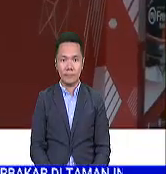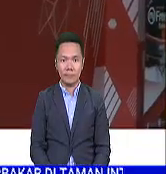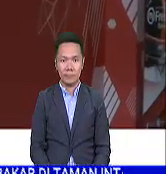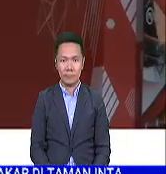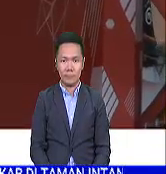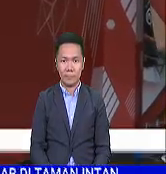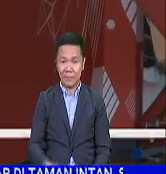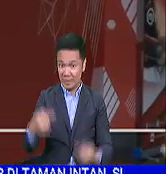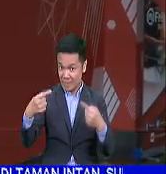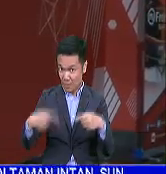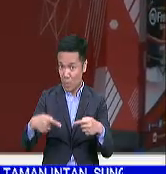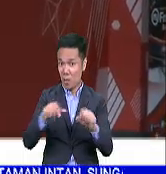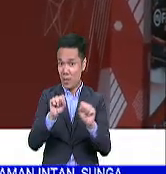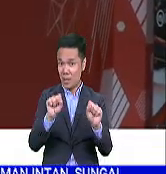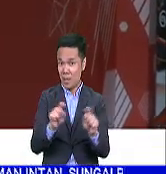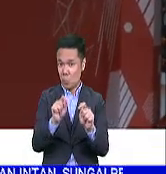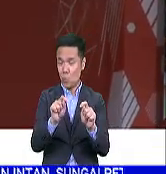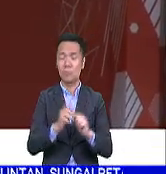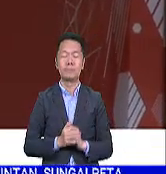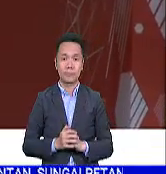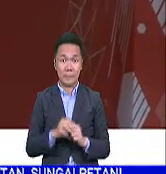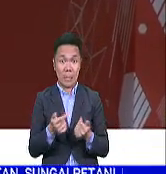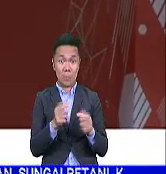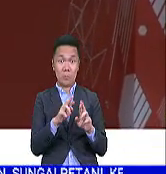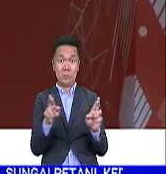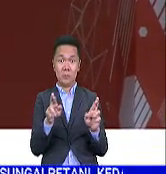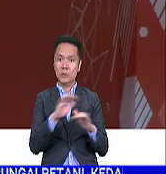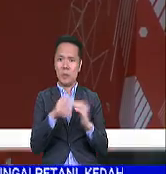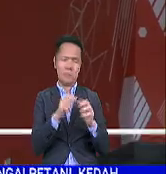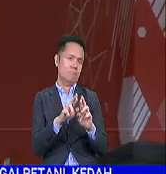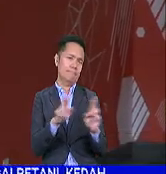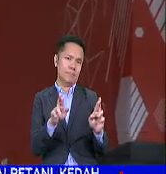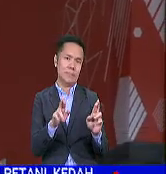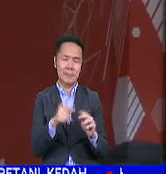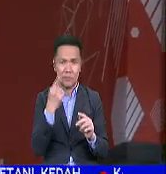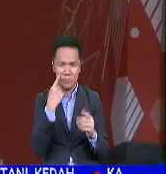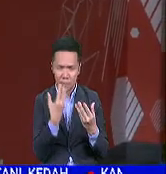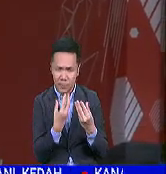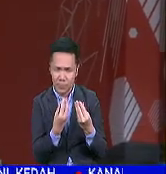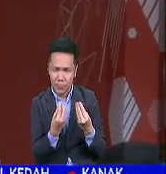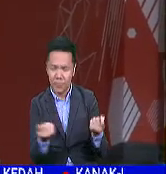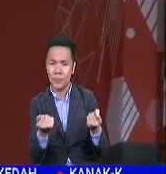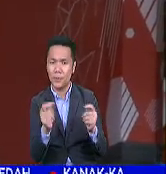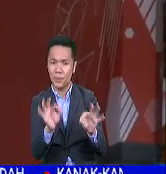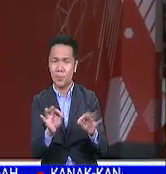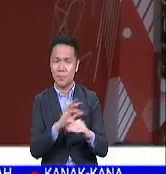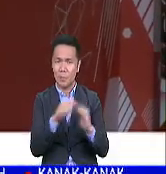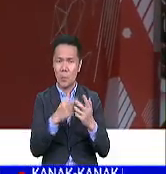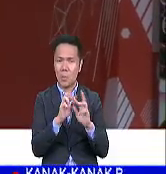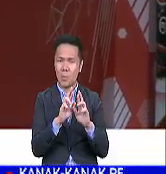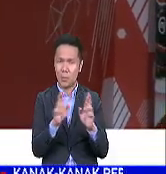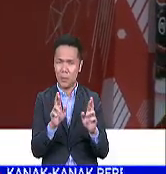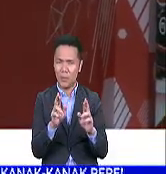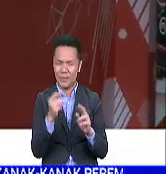So Sabtu ni pertandingan. Persiapan bagi saya sekarang semua okey, berjalan dengan lancar. So all good. So